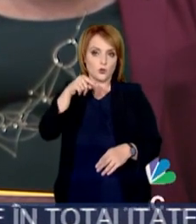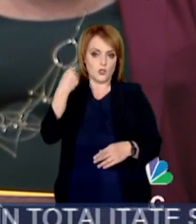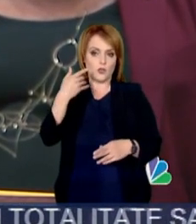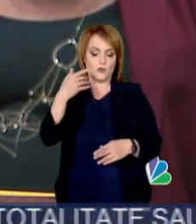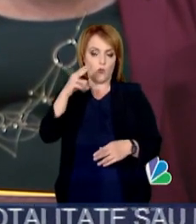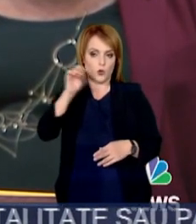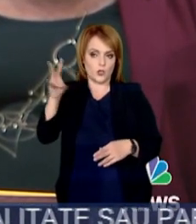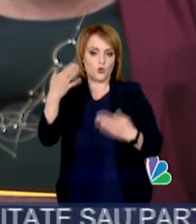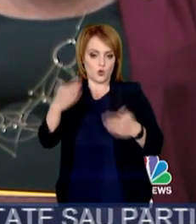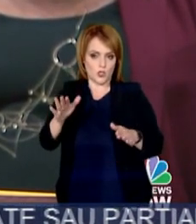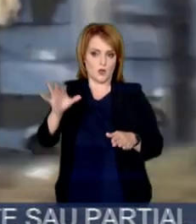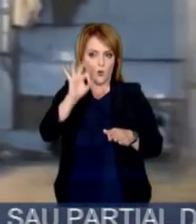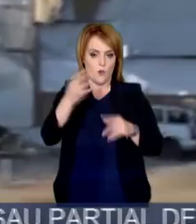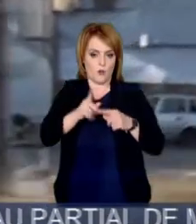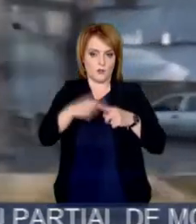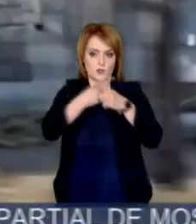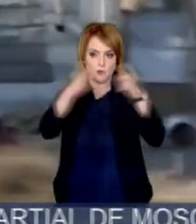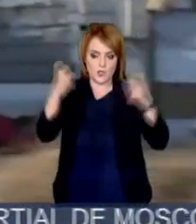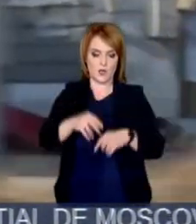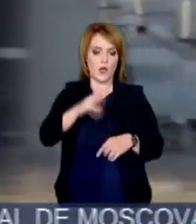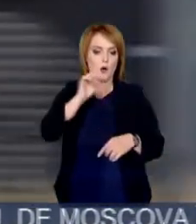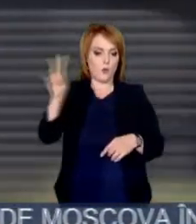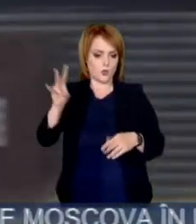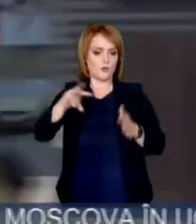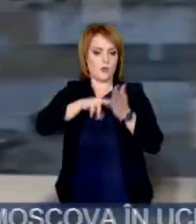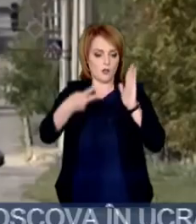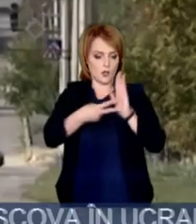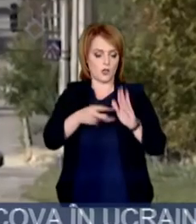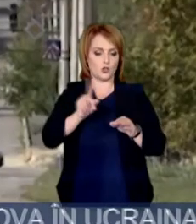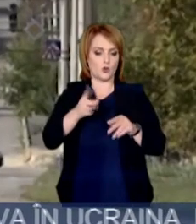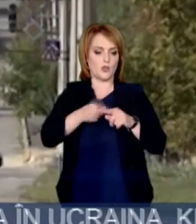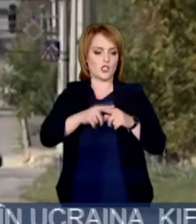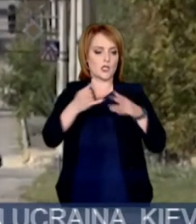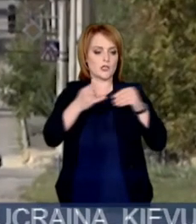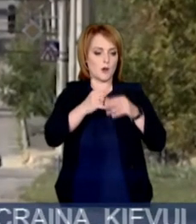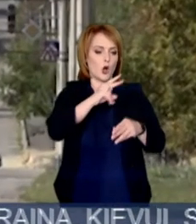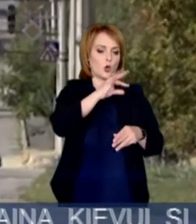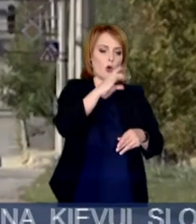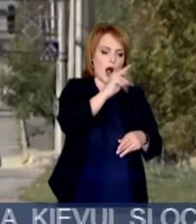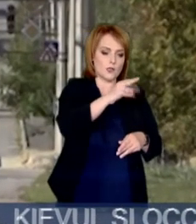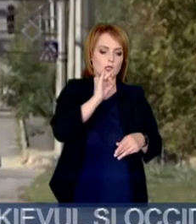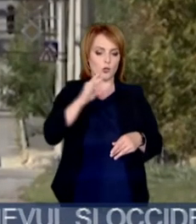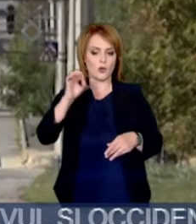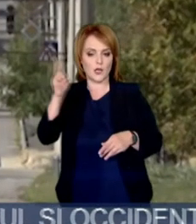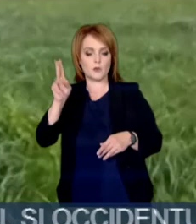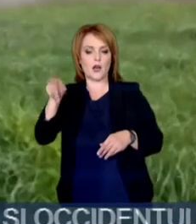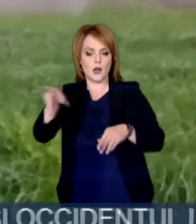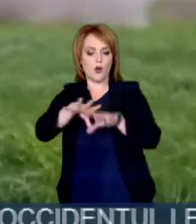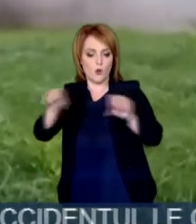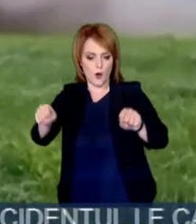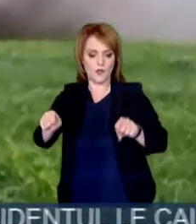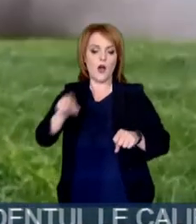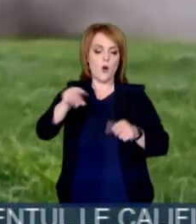intenționează să anexeze părți din Ucraina ne așteptăm ca președintele putin să pretindă că orice sport ucraineană dar